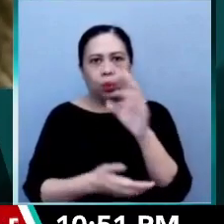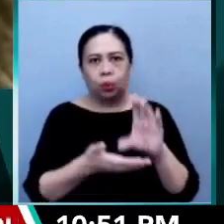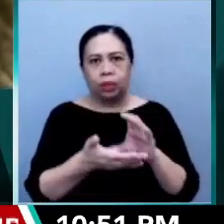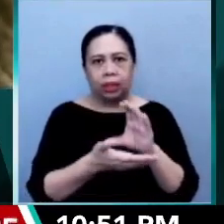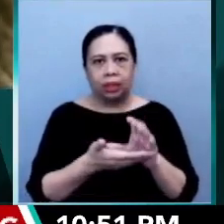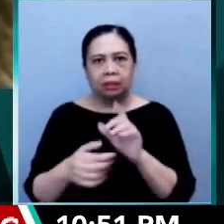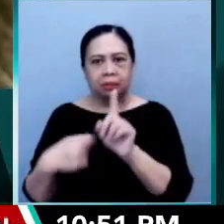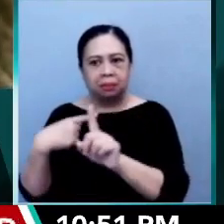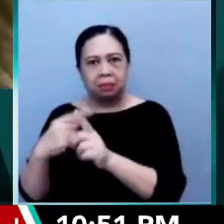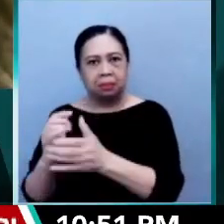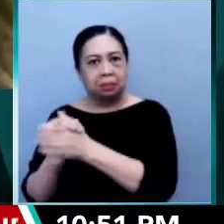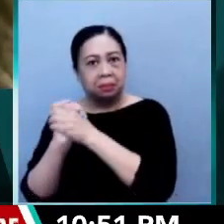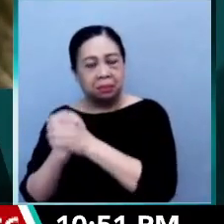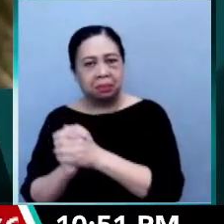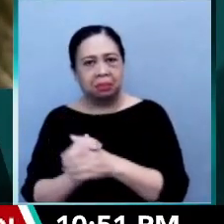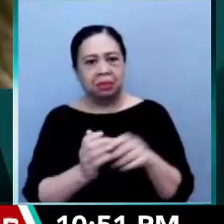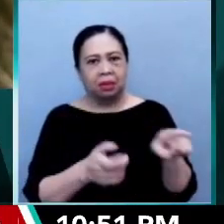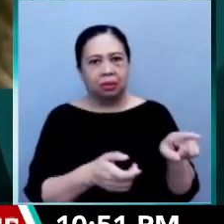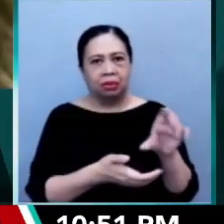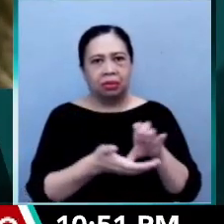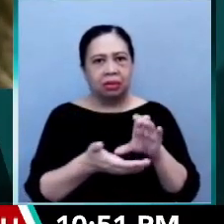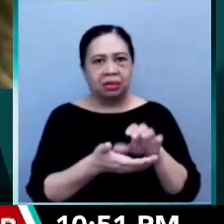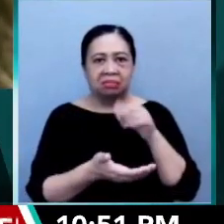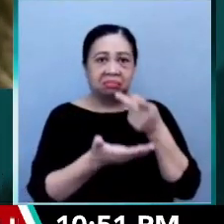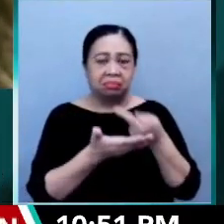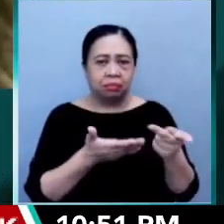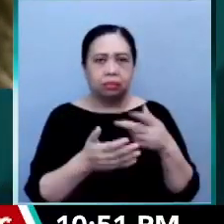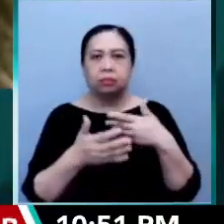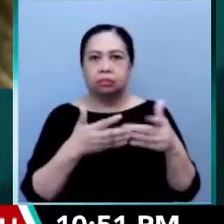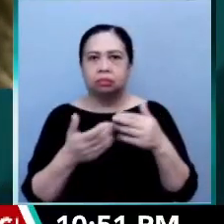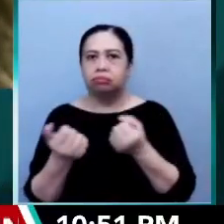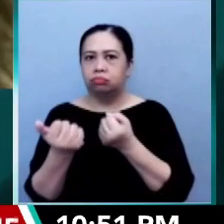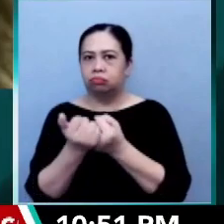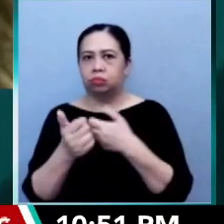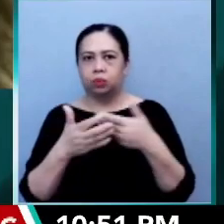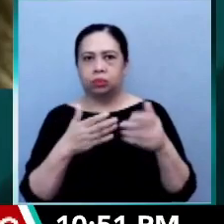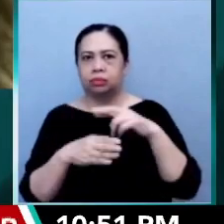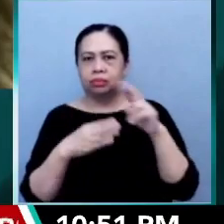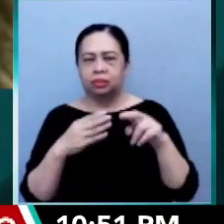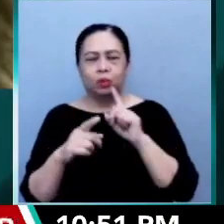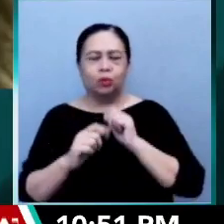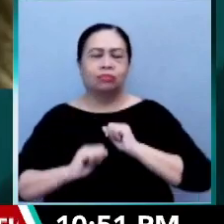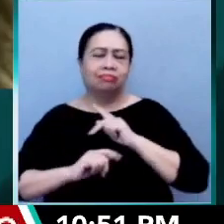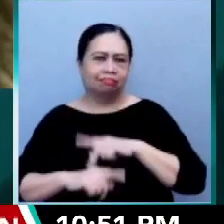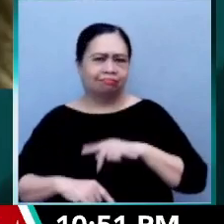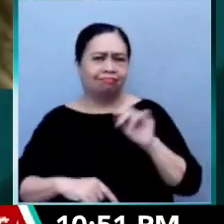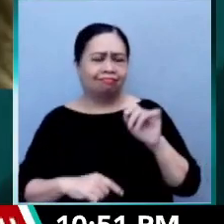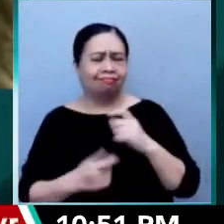he's willing to stand by me, whatever the result may be. So I really appreciated that.